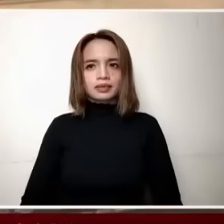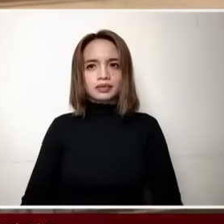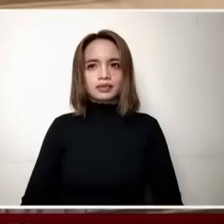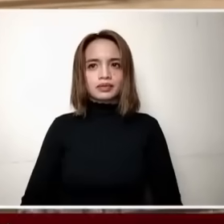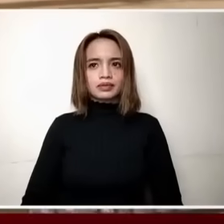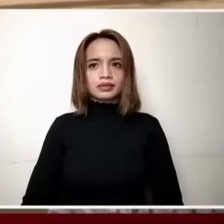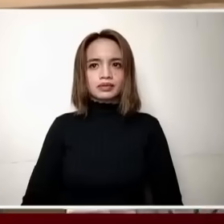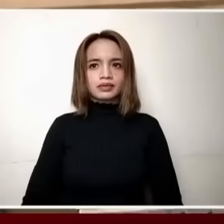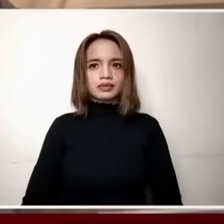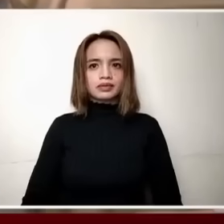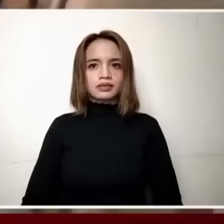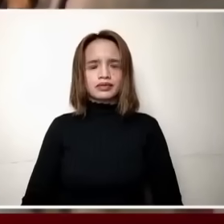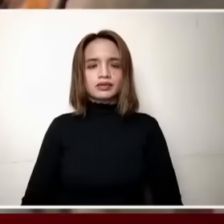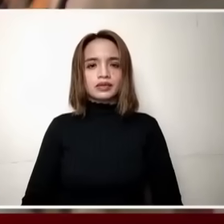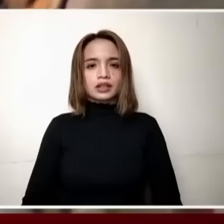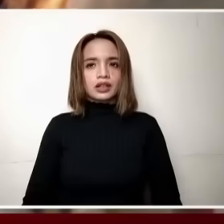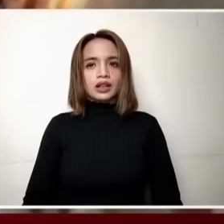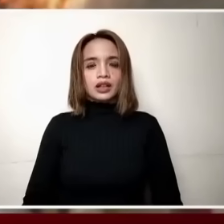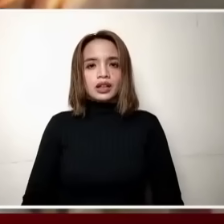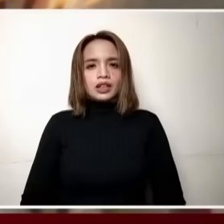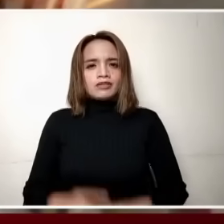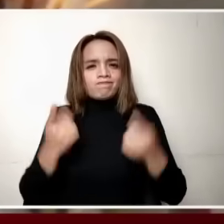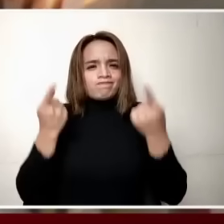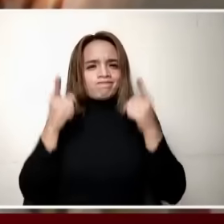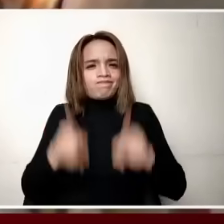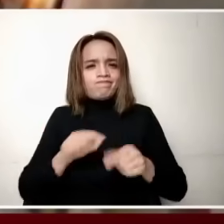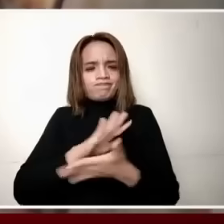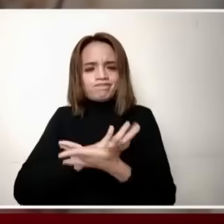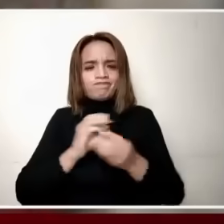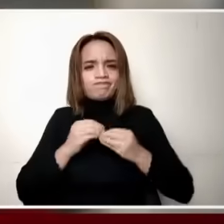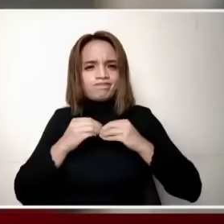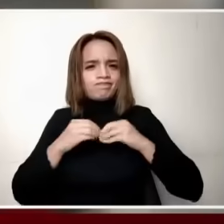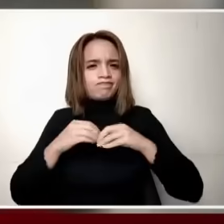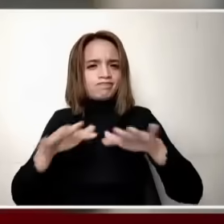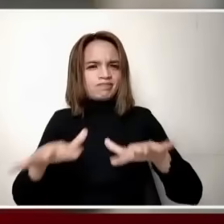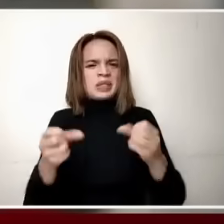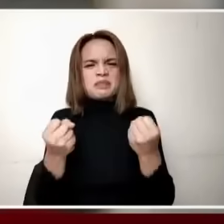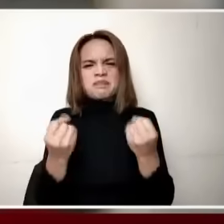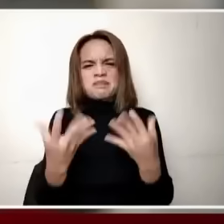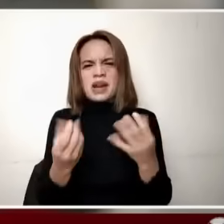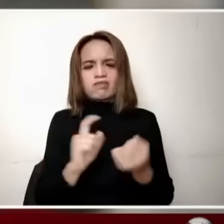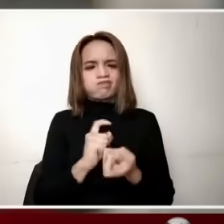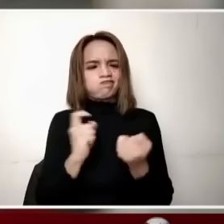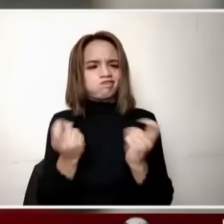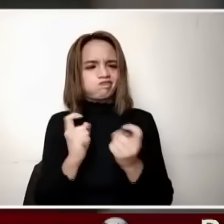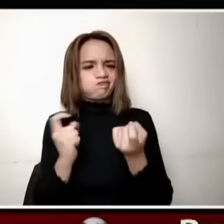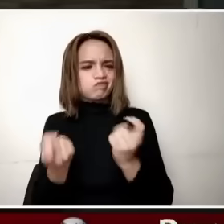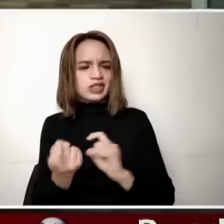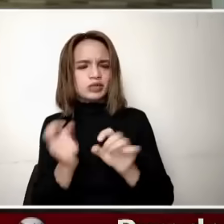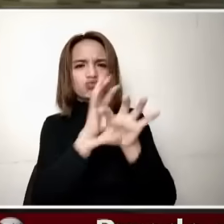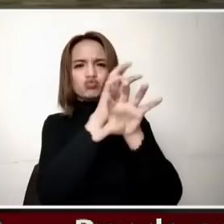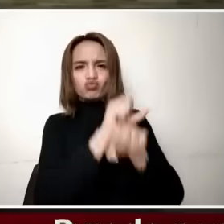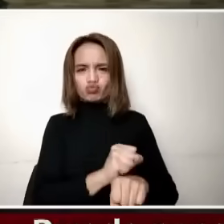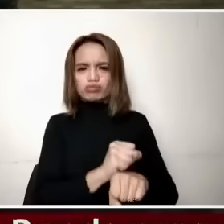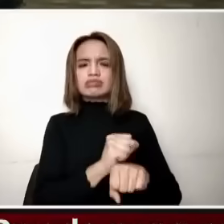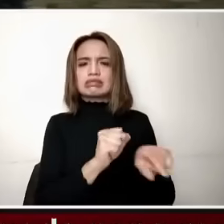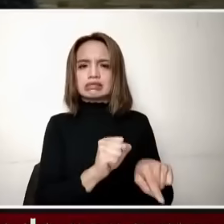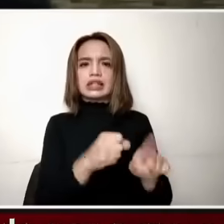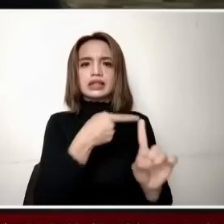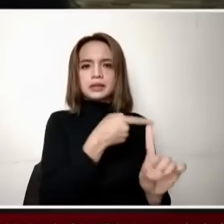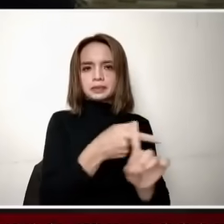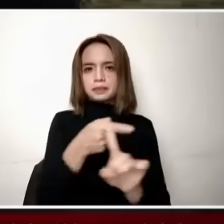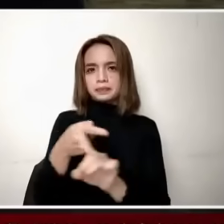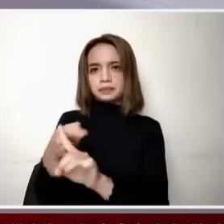Sa pagtama ng pandemya, marami ang nagbago sa mga tradisyon sa sementeryo tuwing undas. Sa Baco